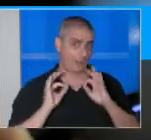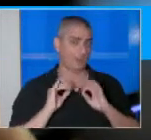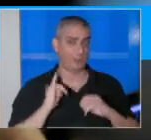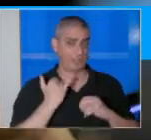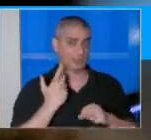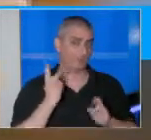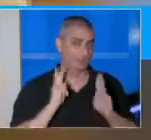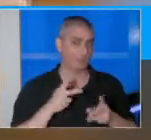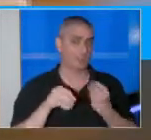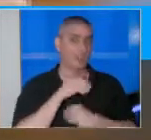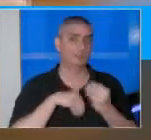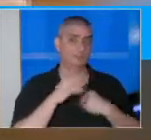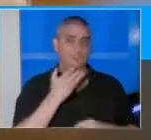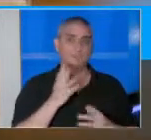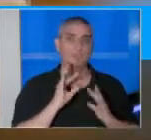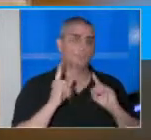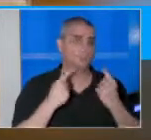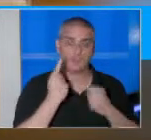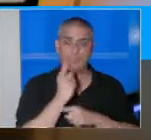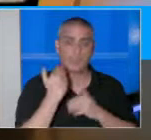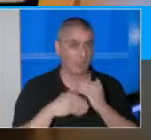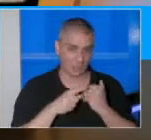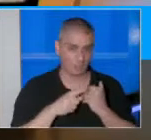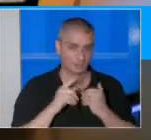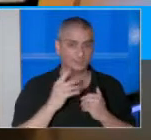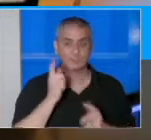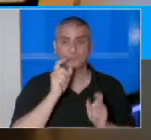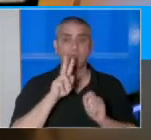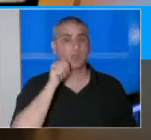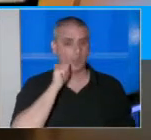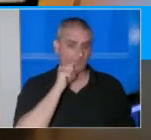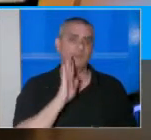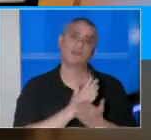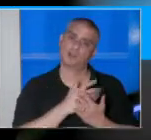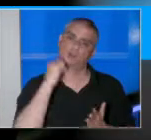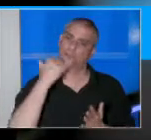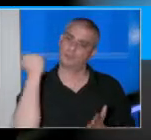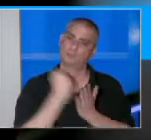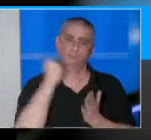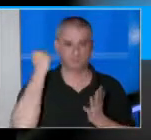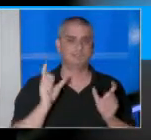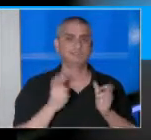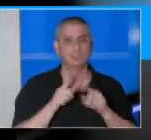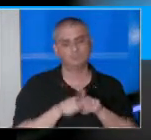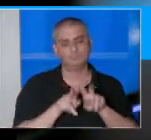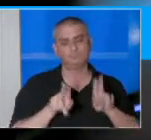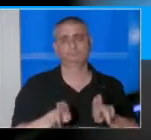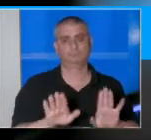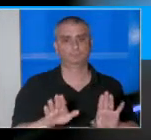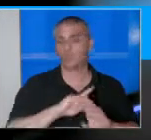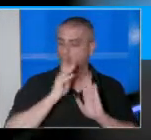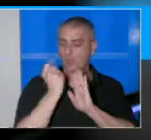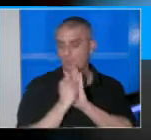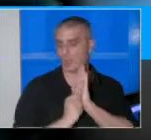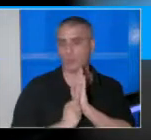שהדברים האלה יוכלו להסתדר. מה שקרה ברגע האחרון זה בעצם שאנשי כחול לבן החליטו לאשר את הסגר כמות שהוא, בעצם את כל